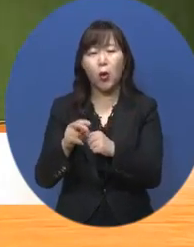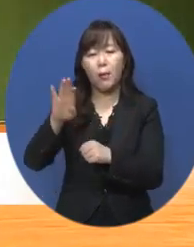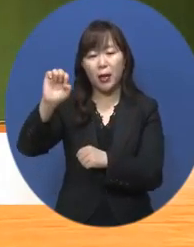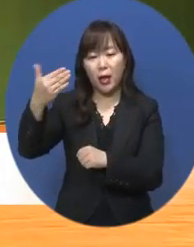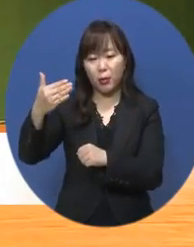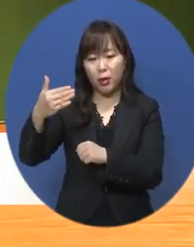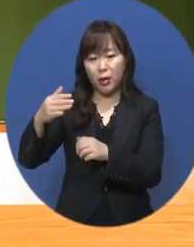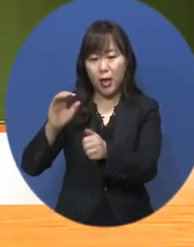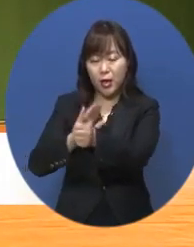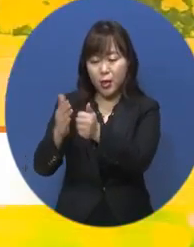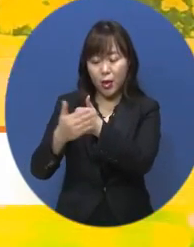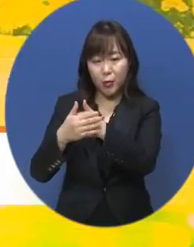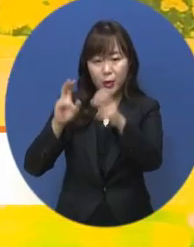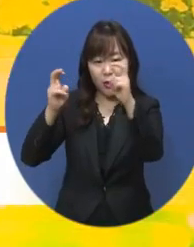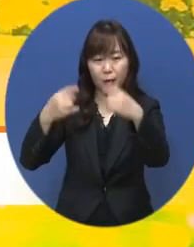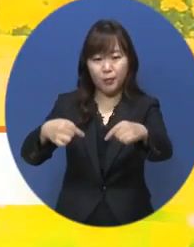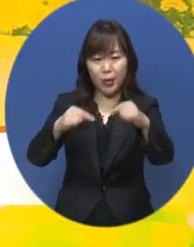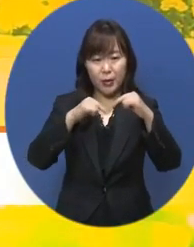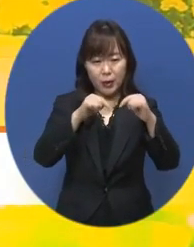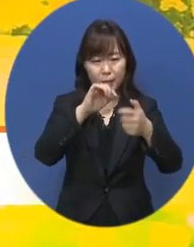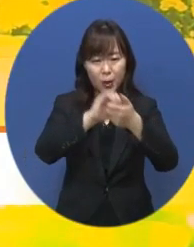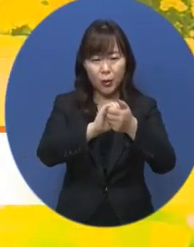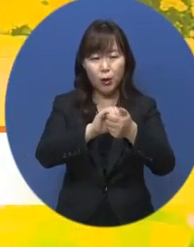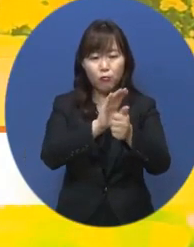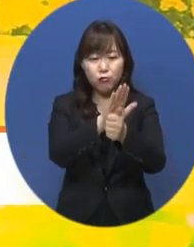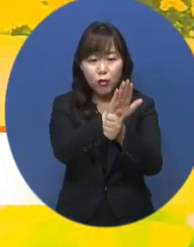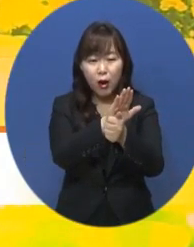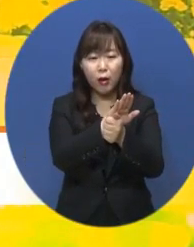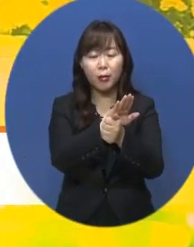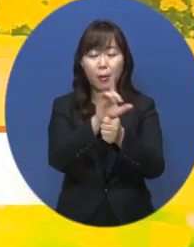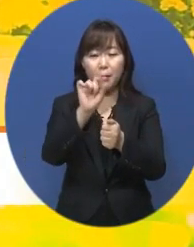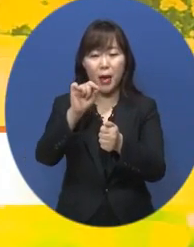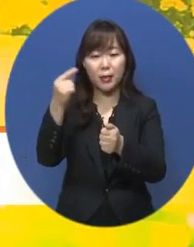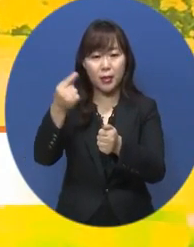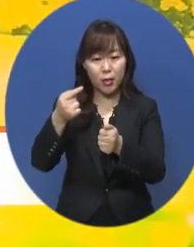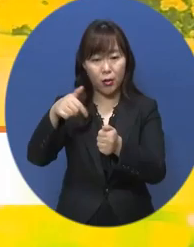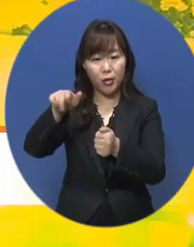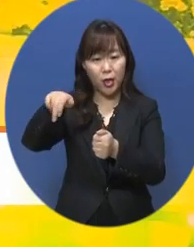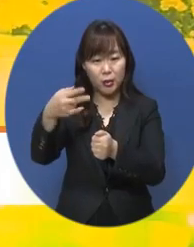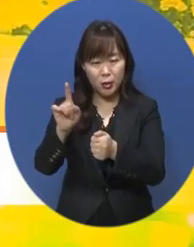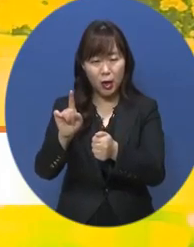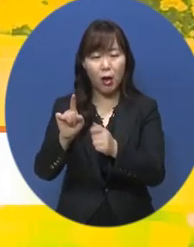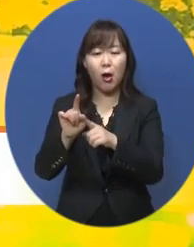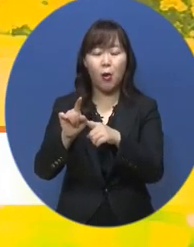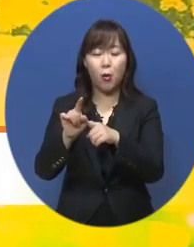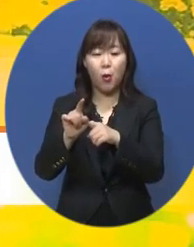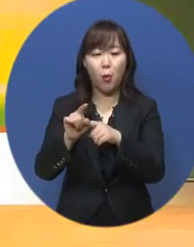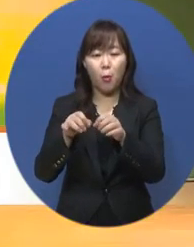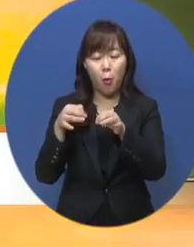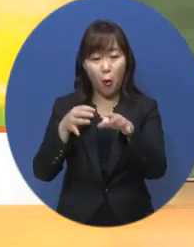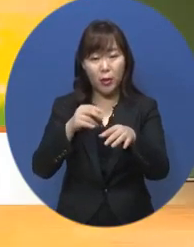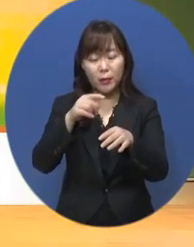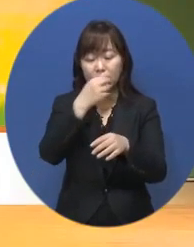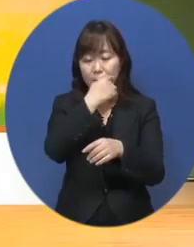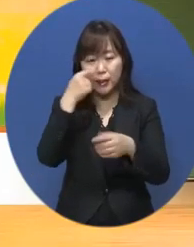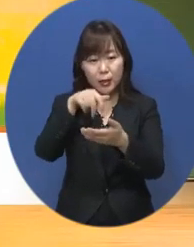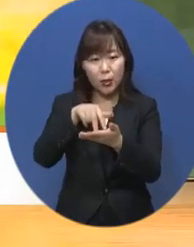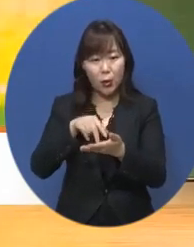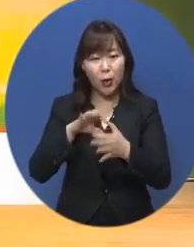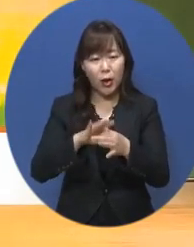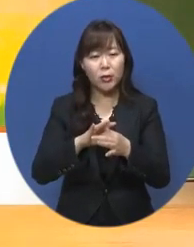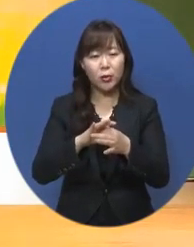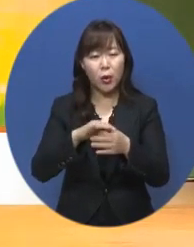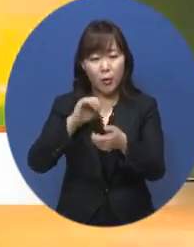협력사가 동참해 정기후원 11,000 계좌 모금 증서를 전달해 광양시 어린이 보육 제단 정기후원 이